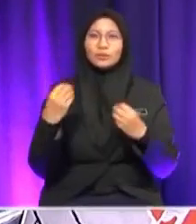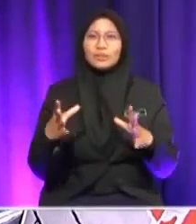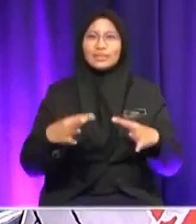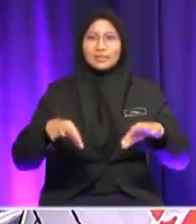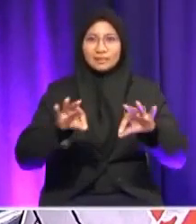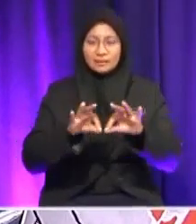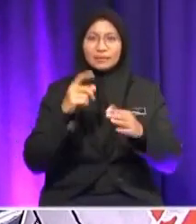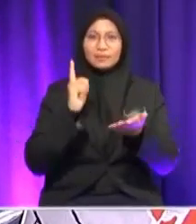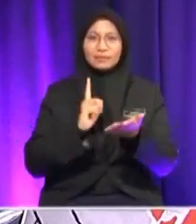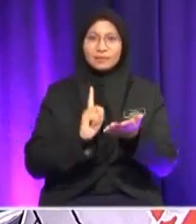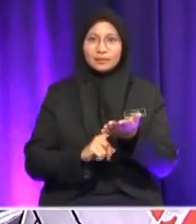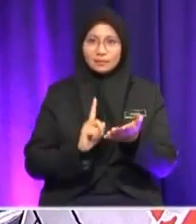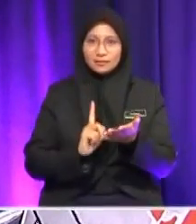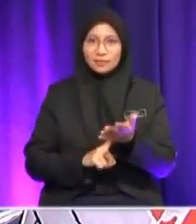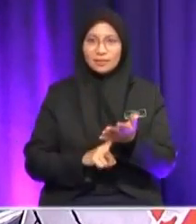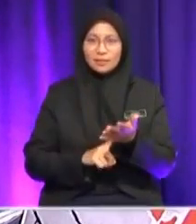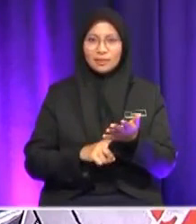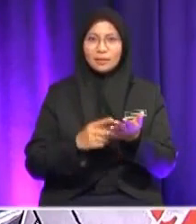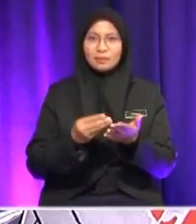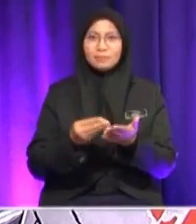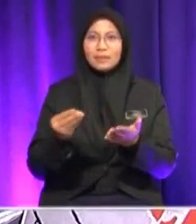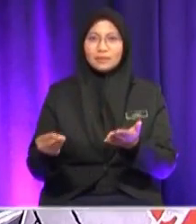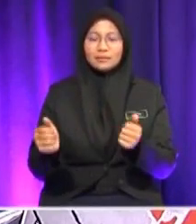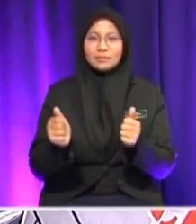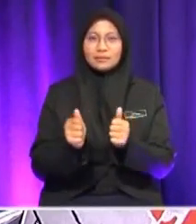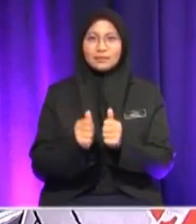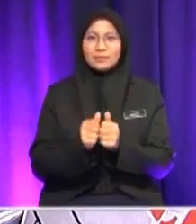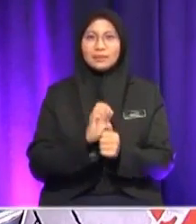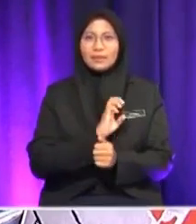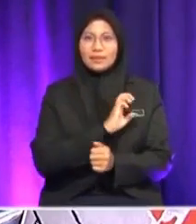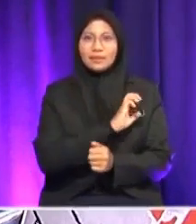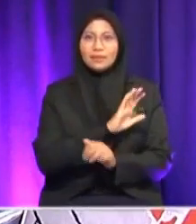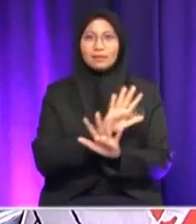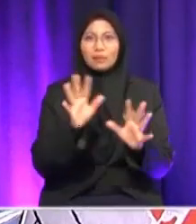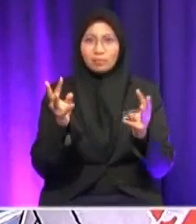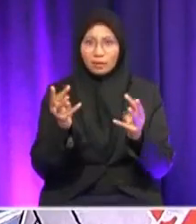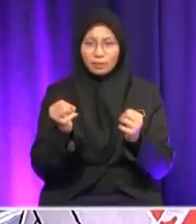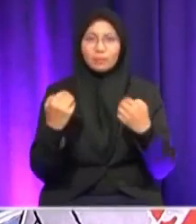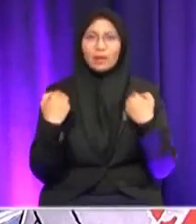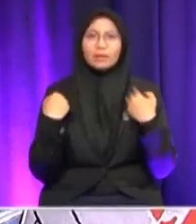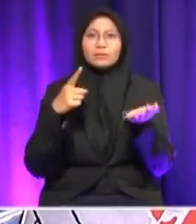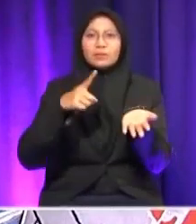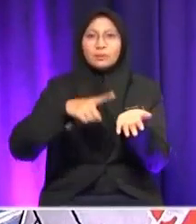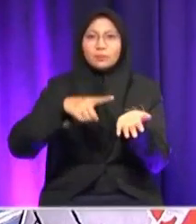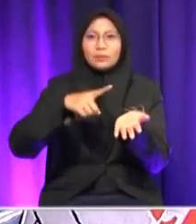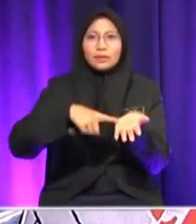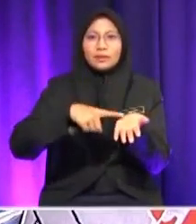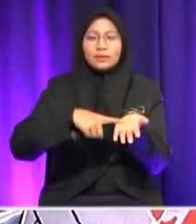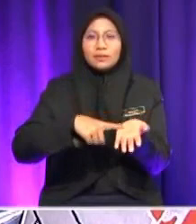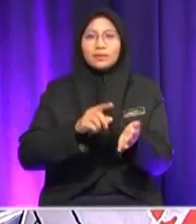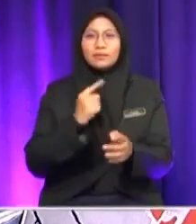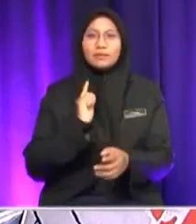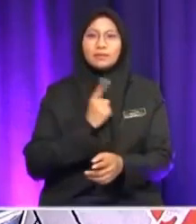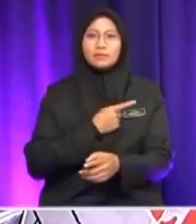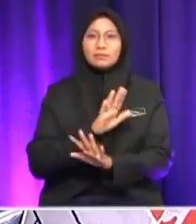beretika dan mengingatkan murid-murid untuk mengelakkan diri daripada berhutang agar kita tidak tergolong dalam